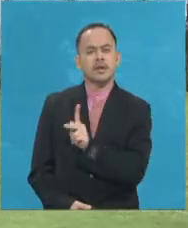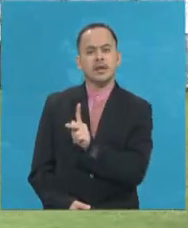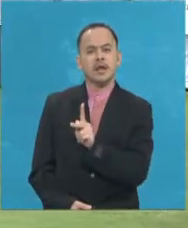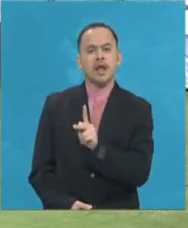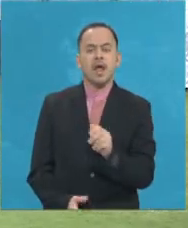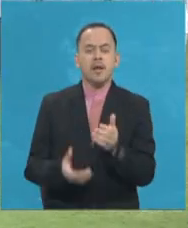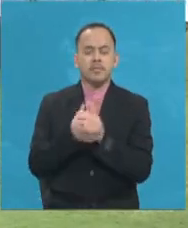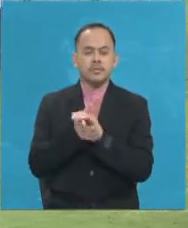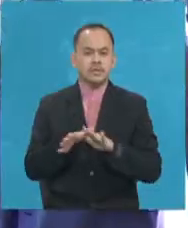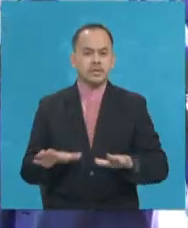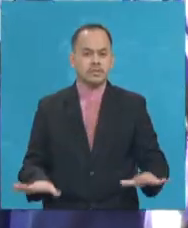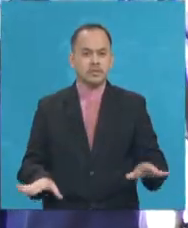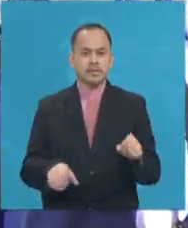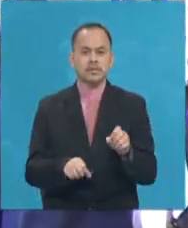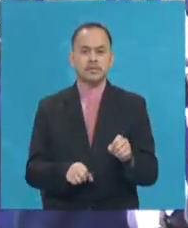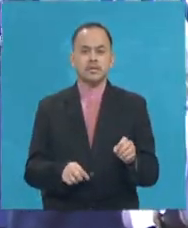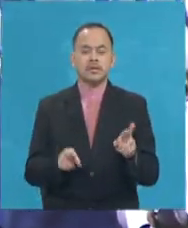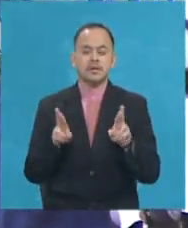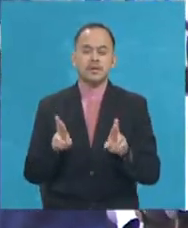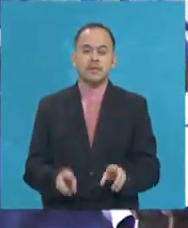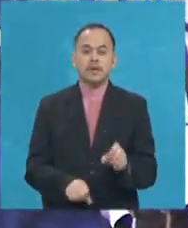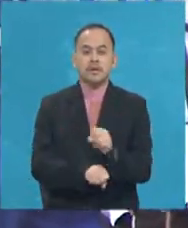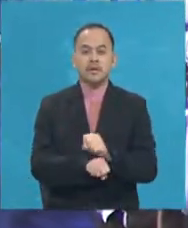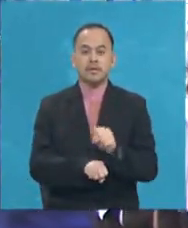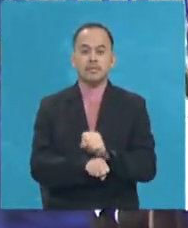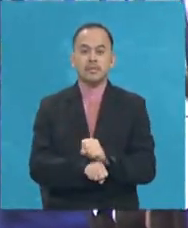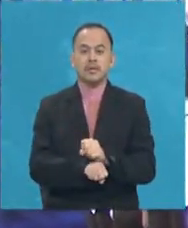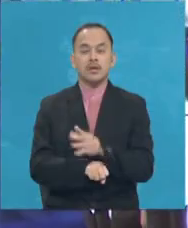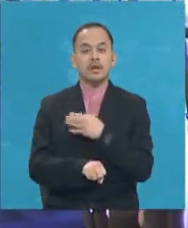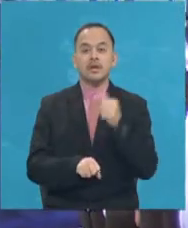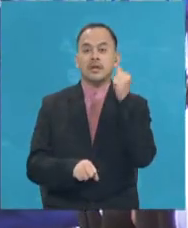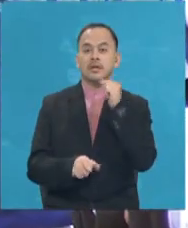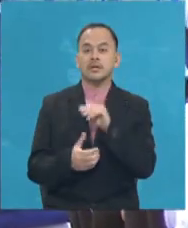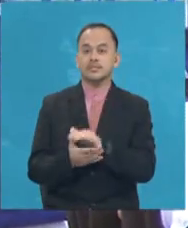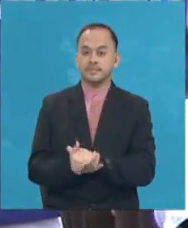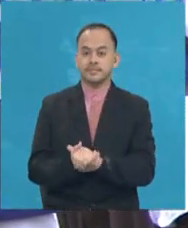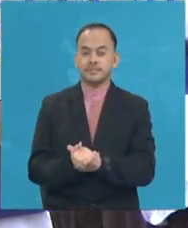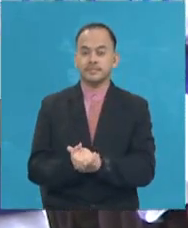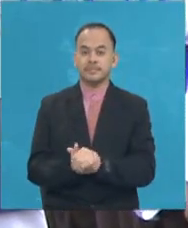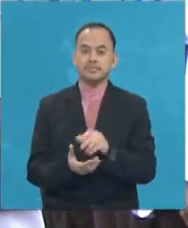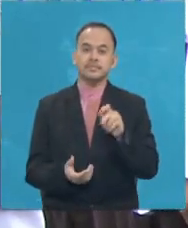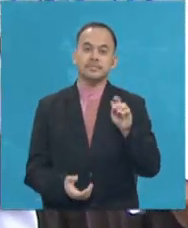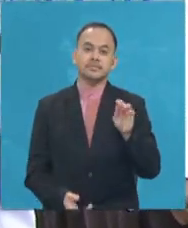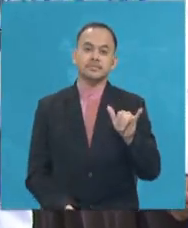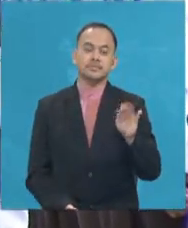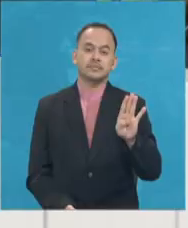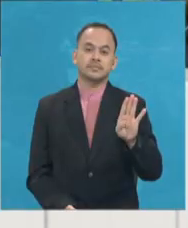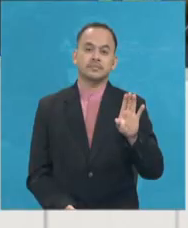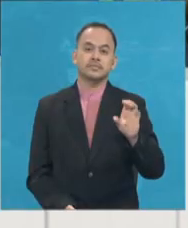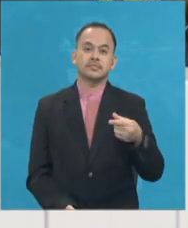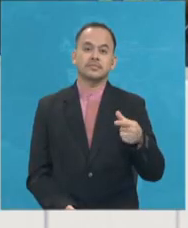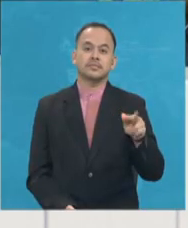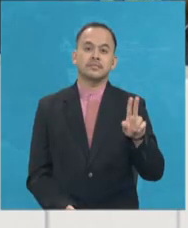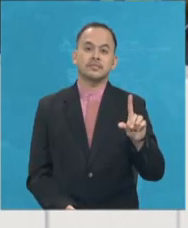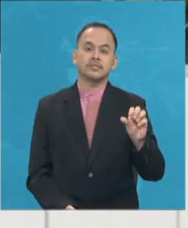penyelaras bagi keselamatan Negara Republik Singapura dan istri kyb yang hormat kalau segar